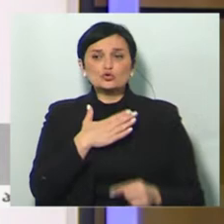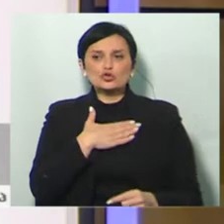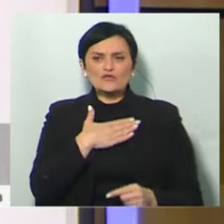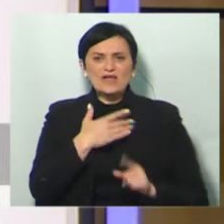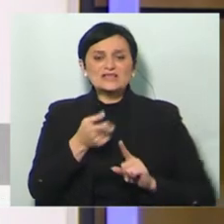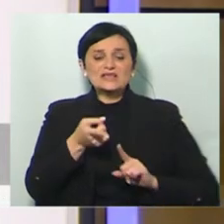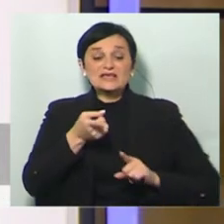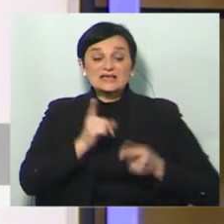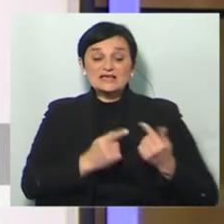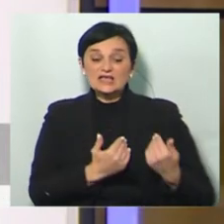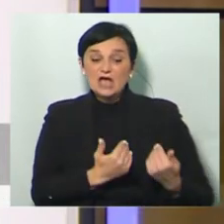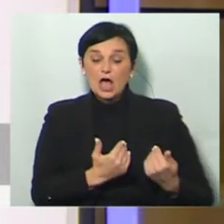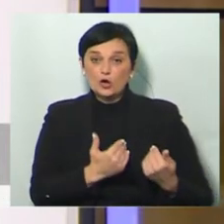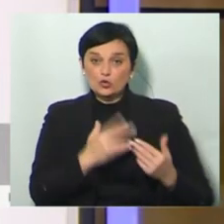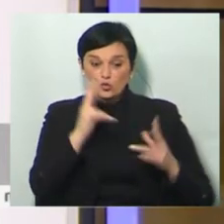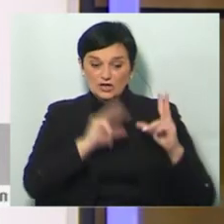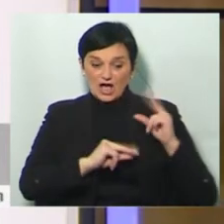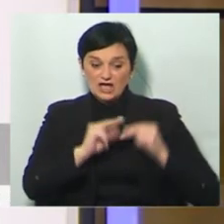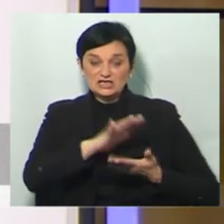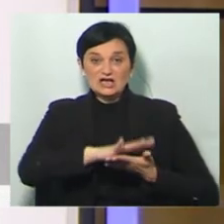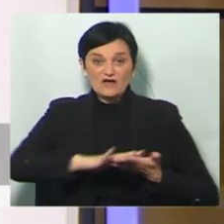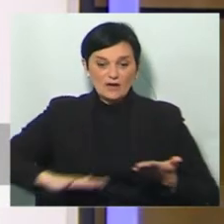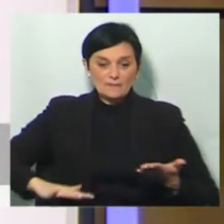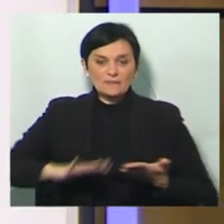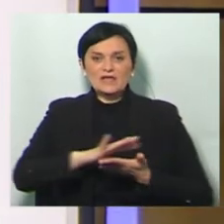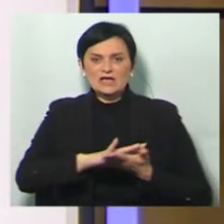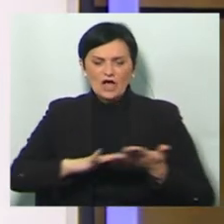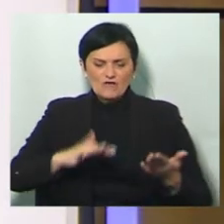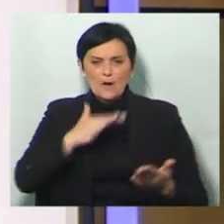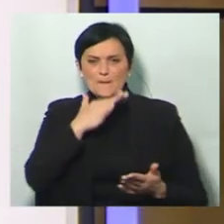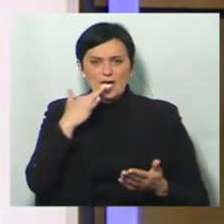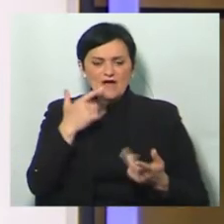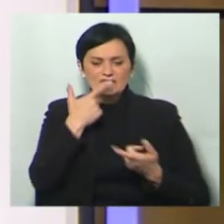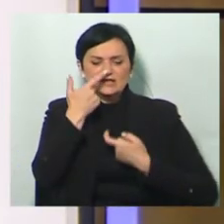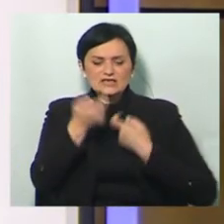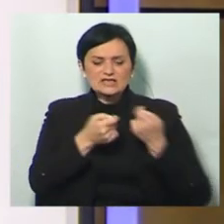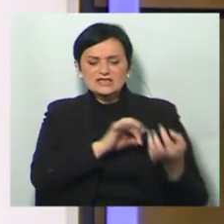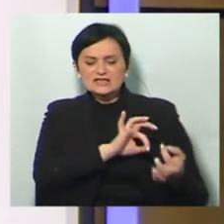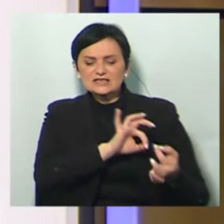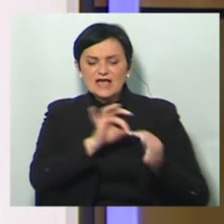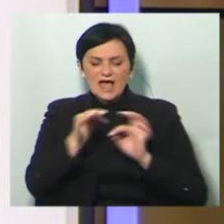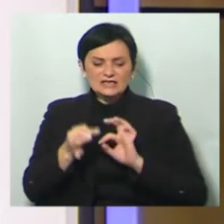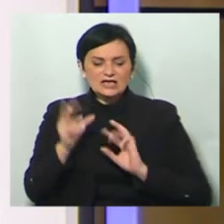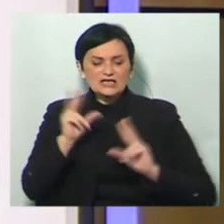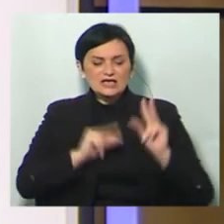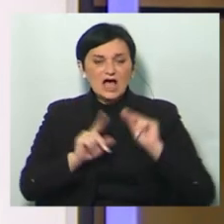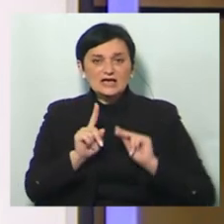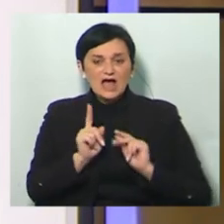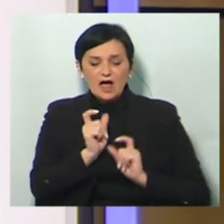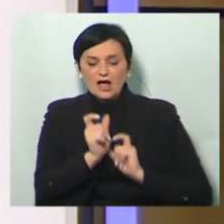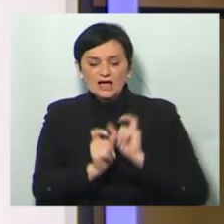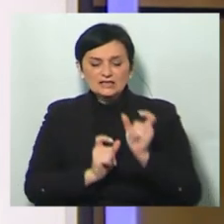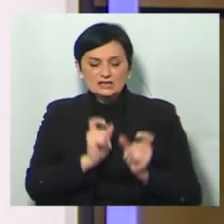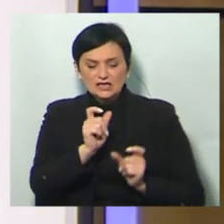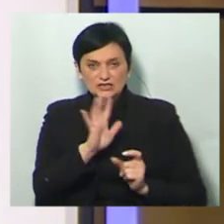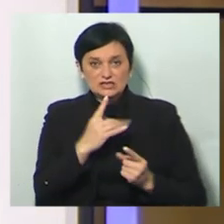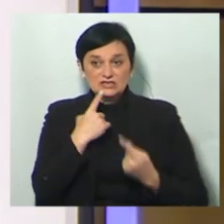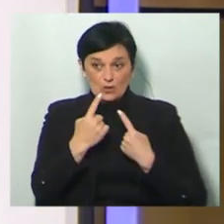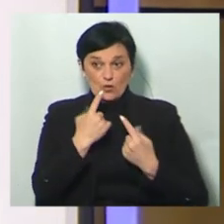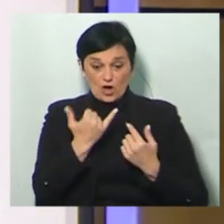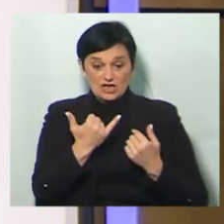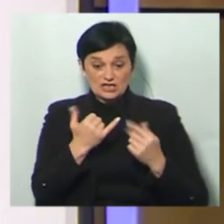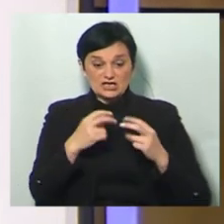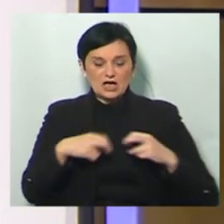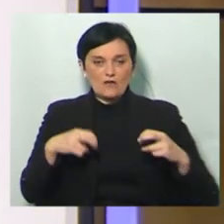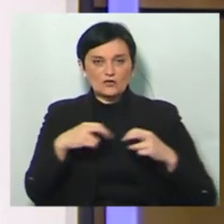ჩვენი რეალობის გათვალისწინებით გავაგრძელებთ და გავაგრძელებთ ძალიან ბევრი დეტალის გათვალისწინებით. Ai რა დეტალებზე იქნება საუბარი, ამას უკვე